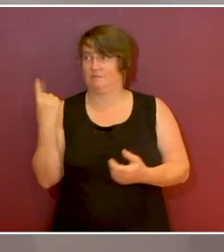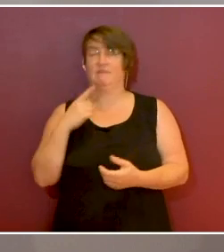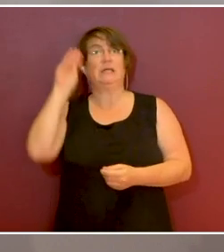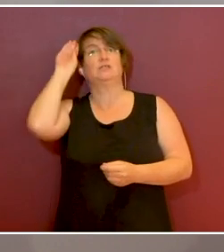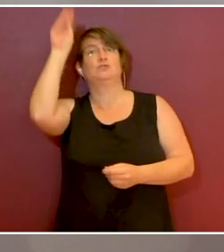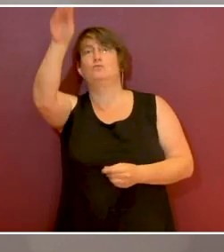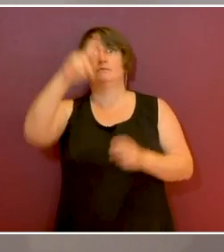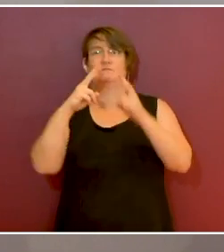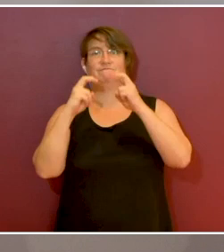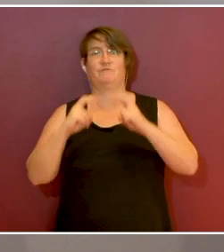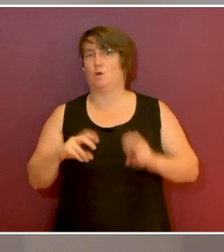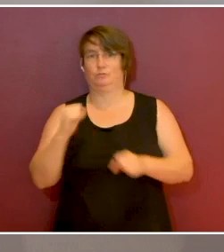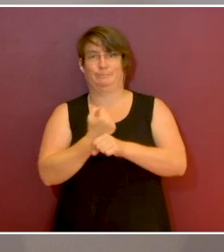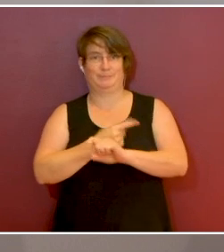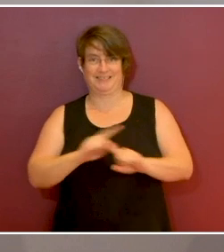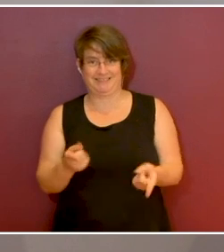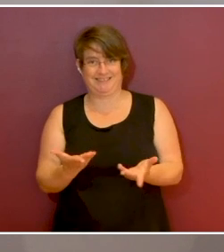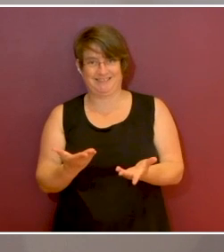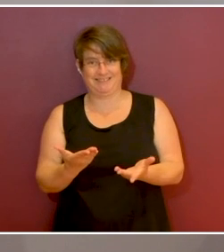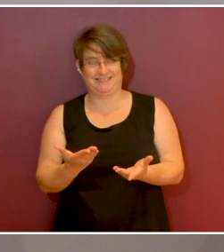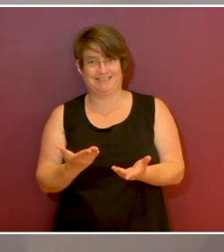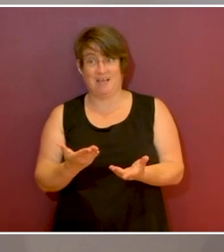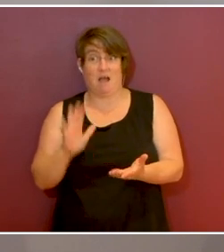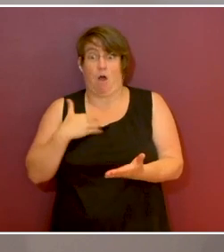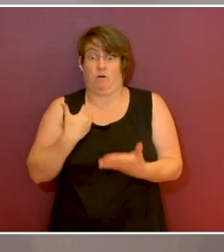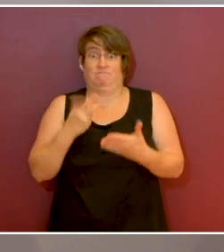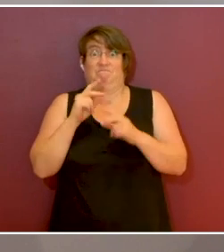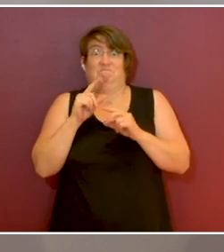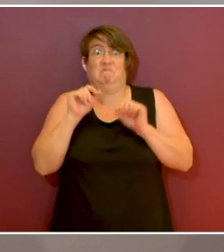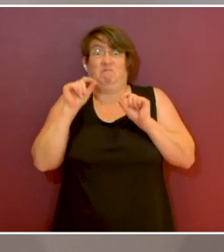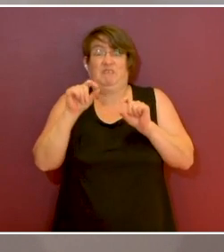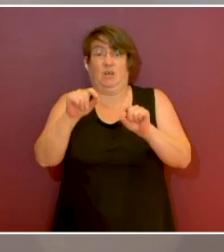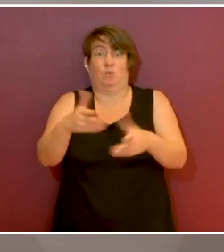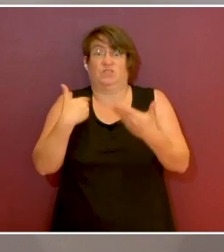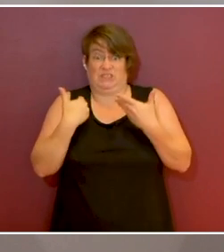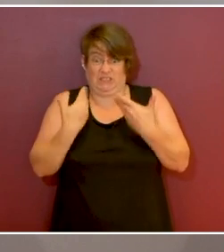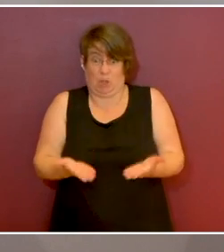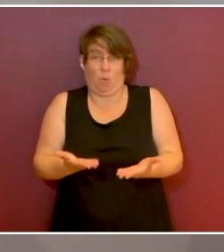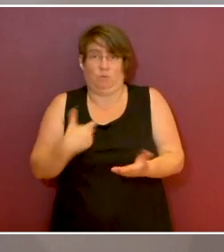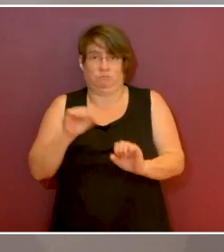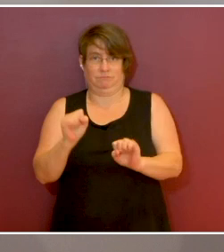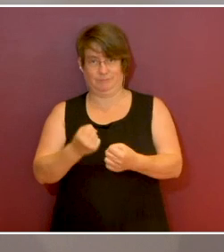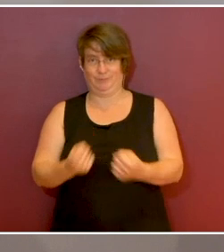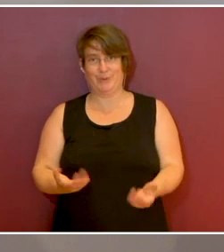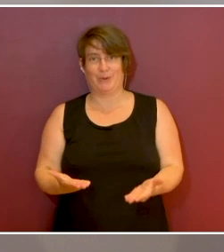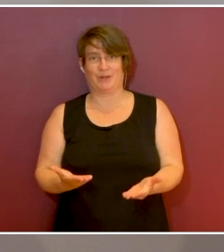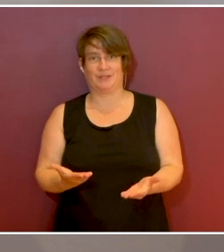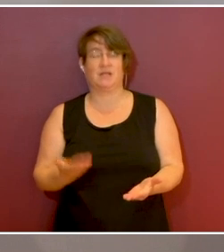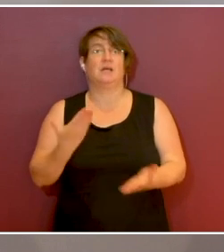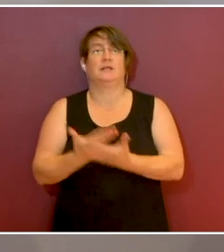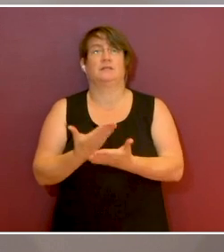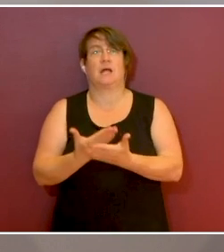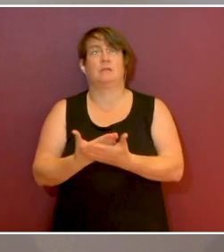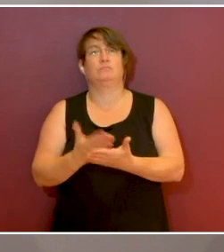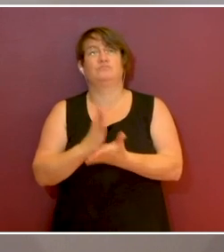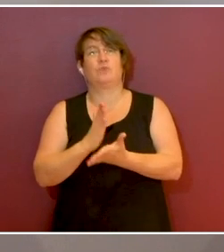Zukunftsforschung. Das wäre auch bei einem Virus, was in dieser Art und Weise schnell mutiert, gar nicht möglich. Aber sie gibt uns schon wichtige